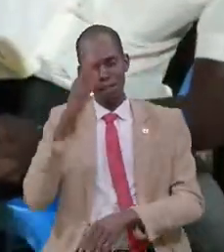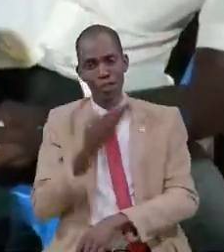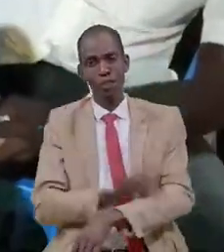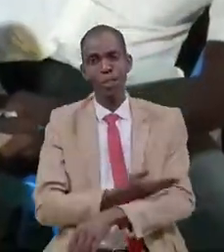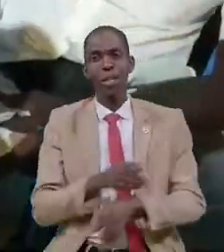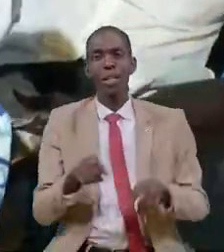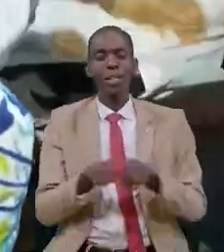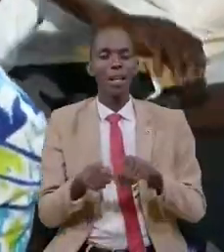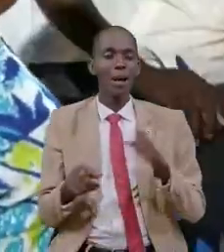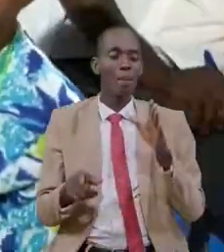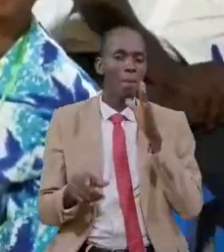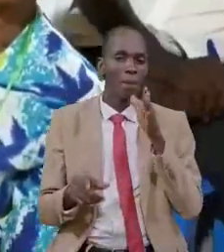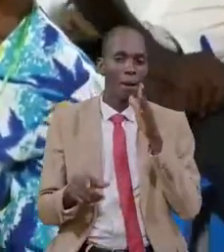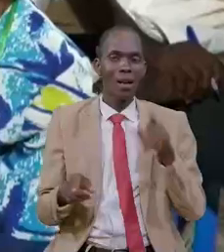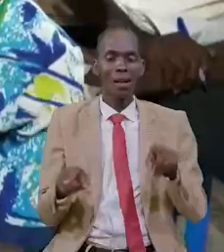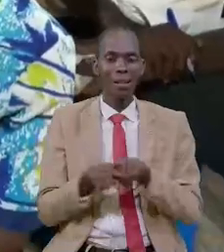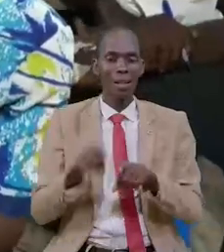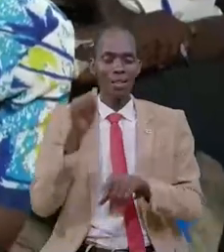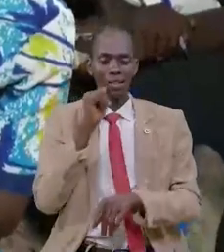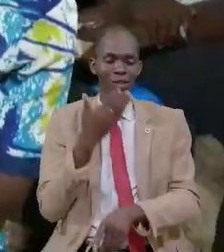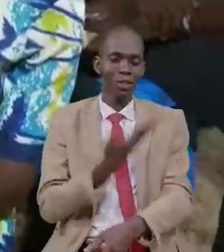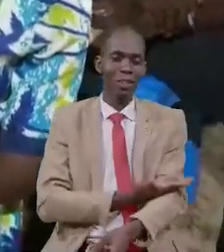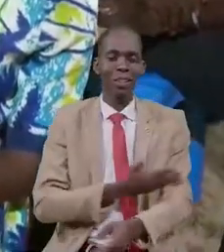telle mère, telle fille.